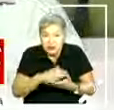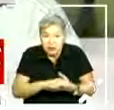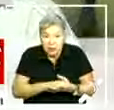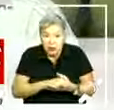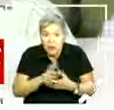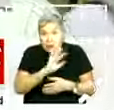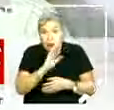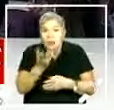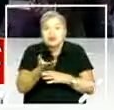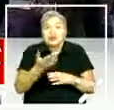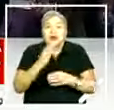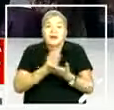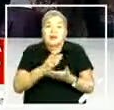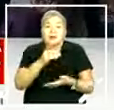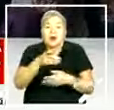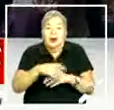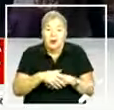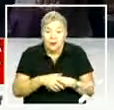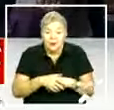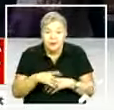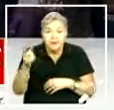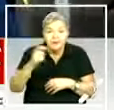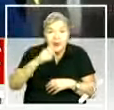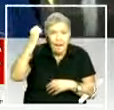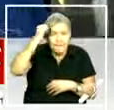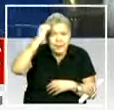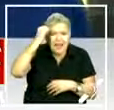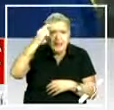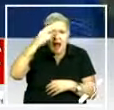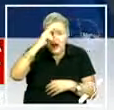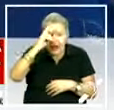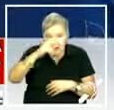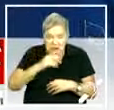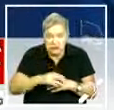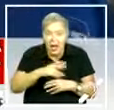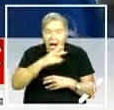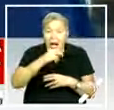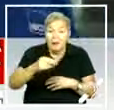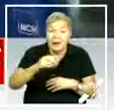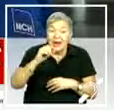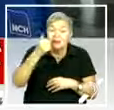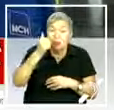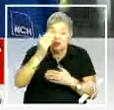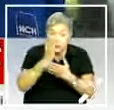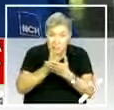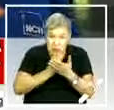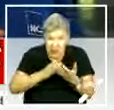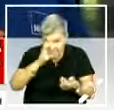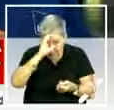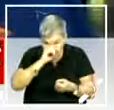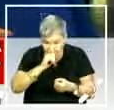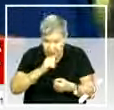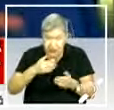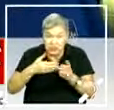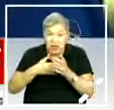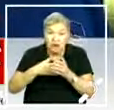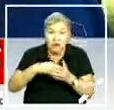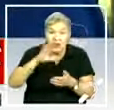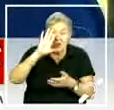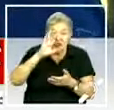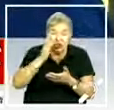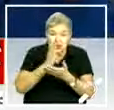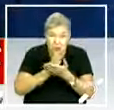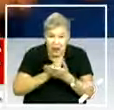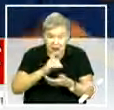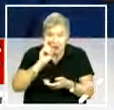cere drepturile, asta e. Eu vin de la Piatra Neamț. Am plecat la 11 și jumătate noaptea. Asta m-a luat la 5 jumate aici și trebuie